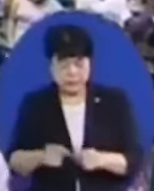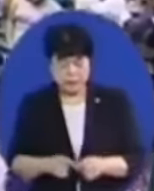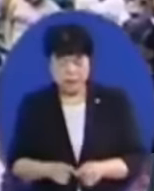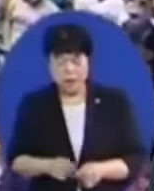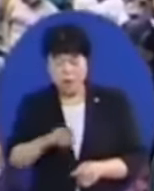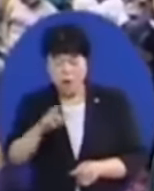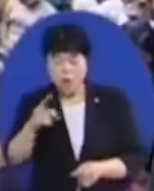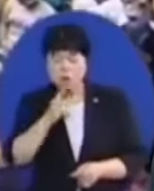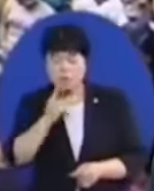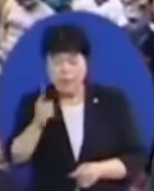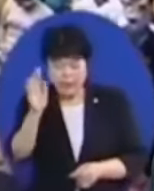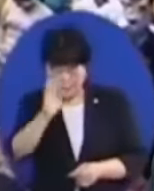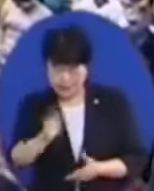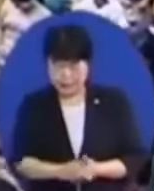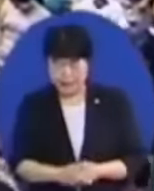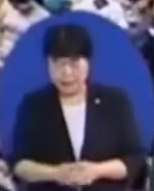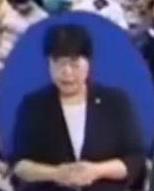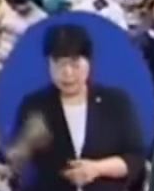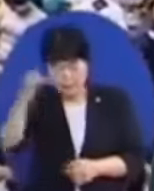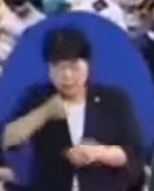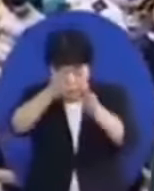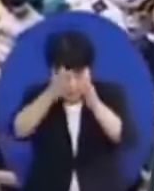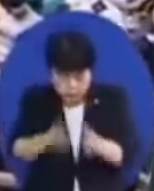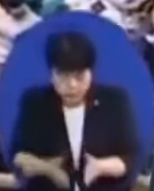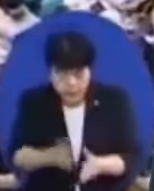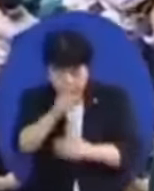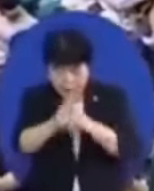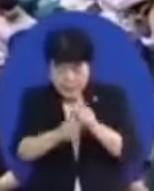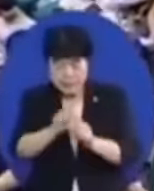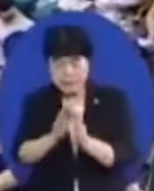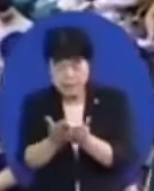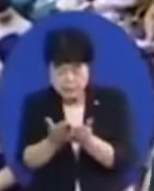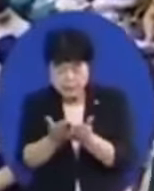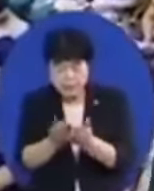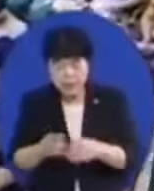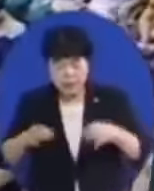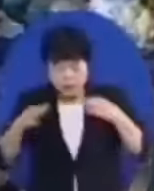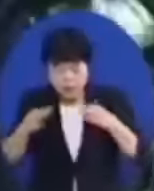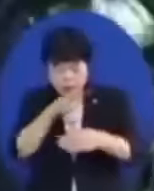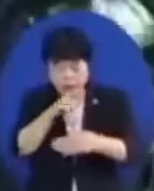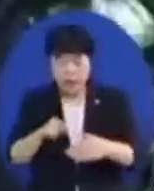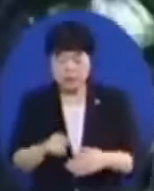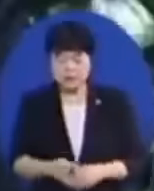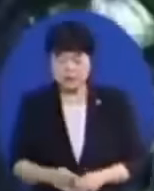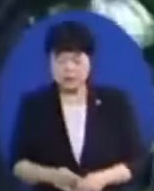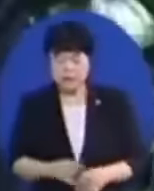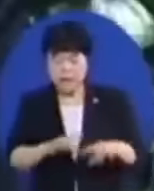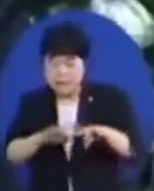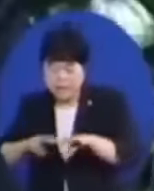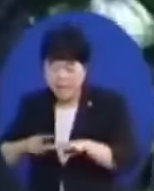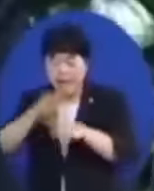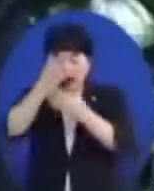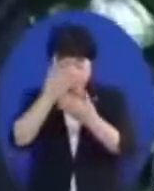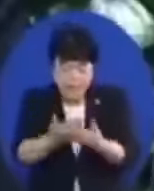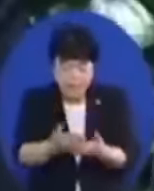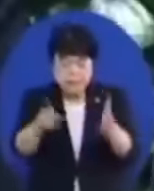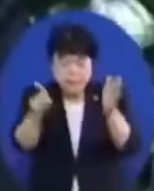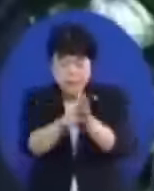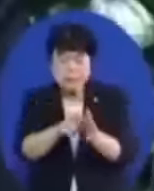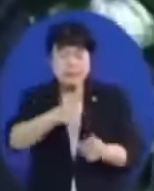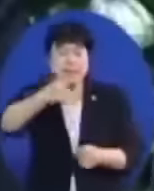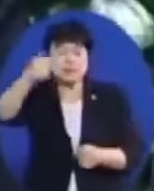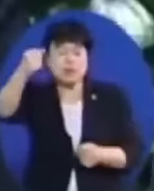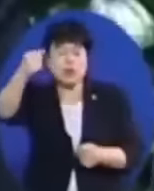로봇만 가지고는 되지 않습니다. 성령으로 말미암아 하나님의 직접 음성을 마음속에 듣는 레마를 얻어서 그 믿음을